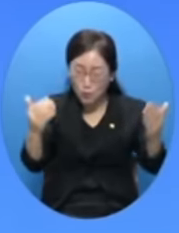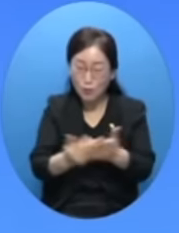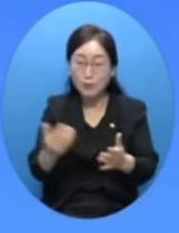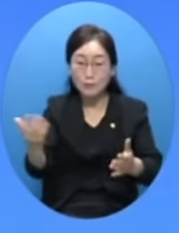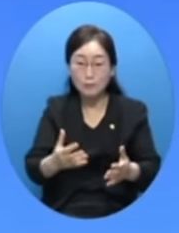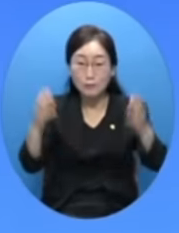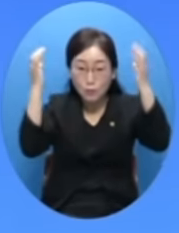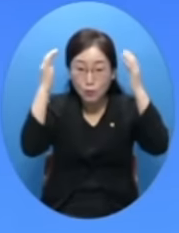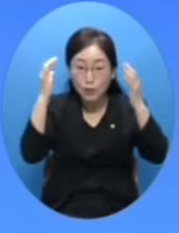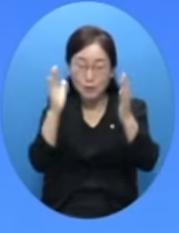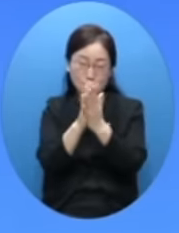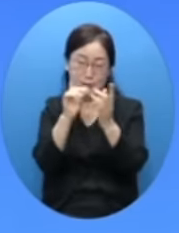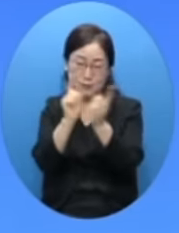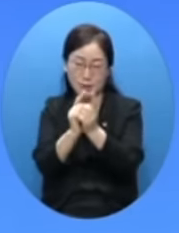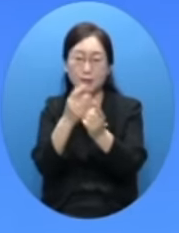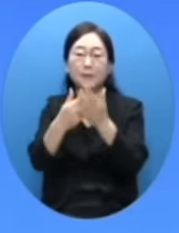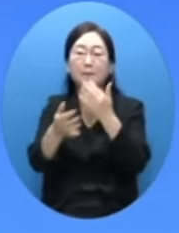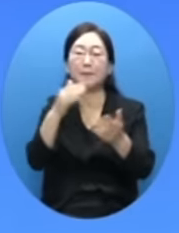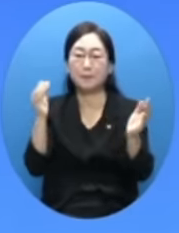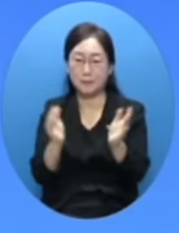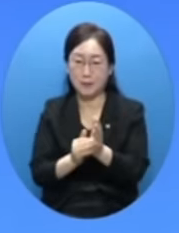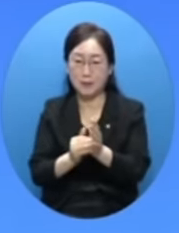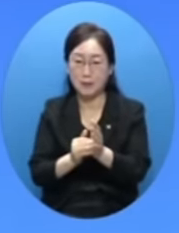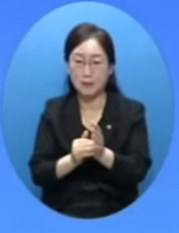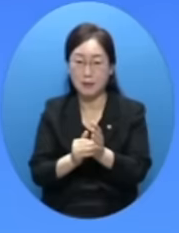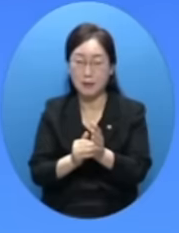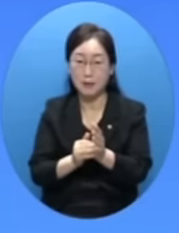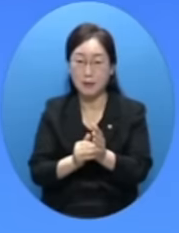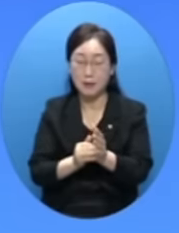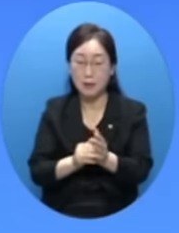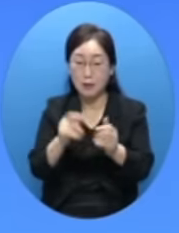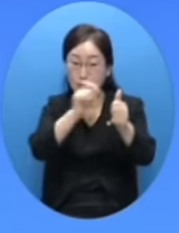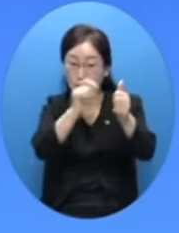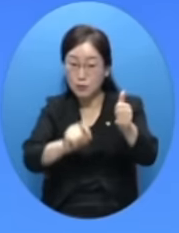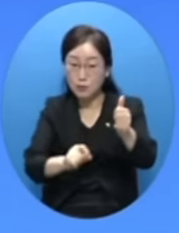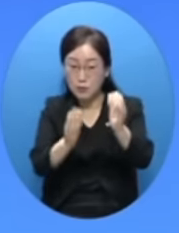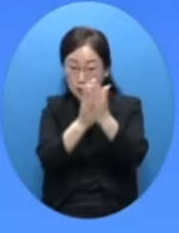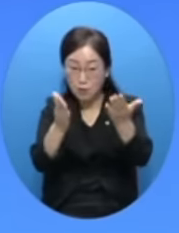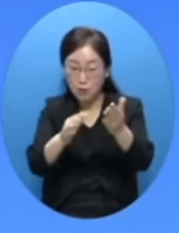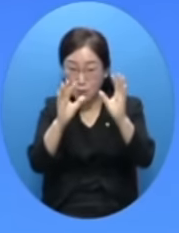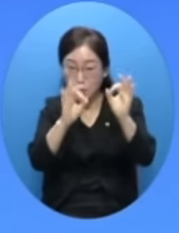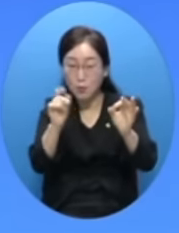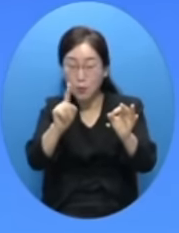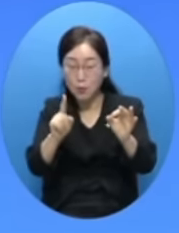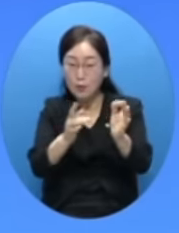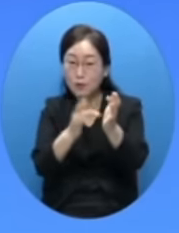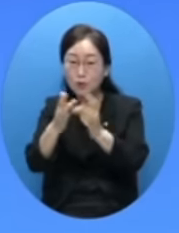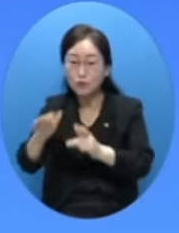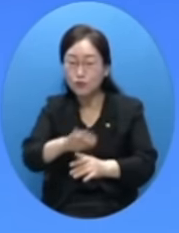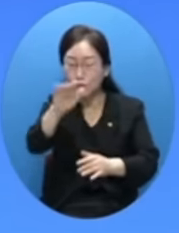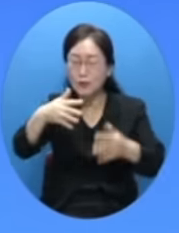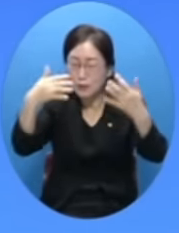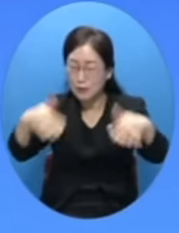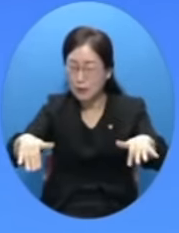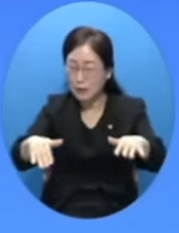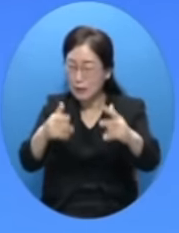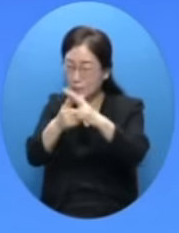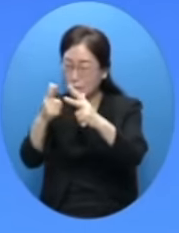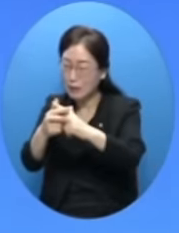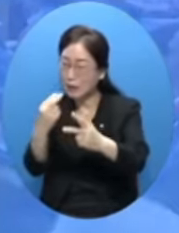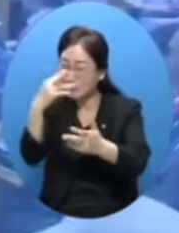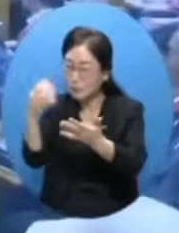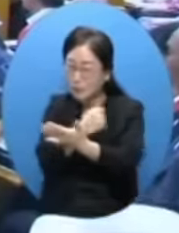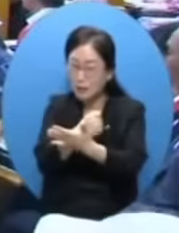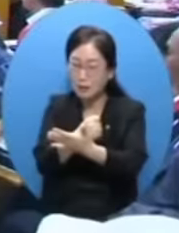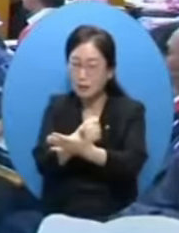몸소 친히 겪으셨습니다. 그렇기 때문에 히브리서 기자는 예수님께서 우리의 모든 연약함을 잘 알고 계신다고 말씀하고 있는